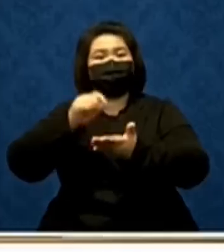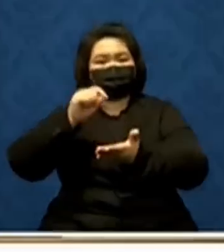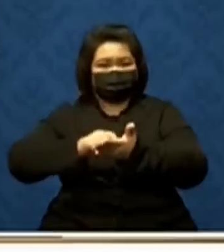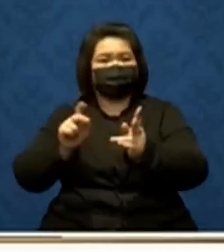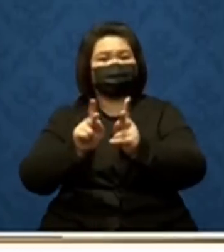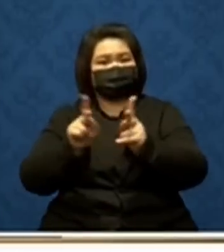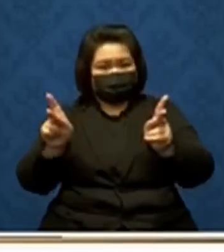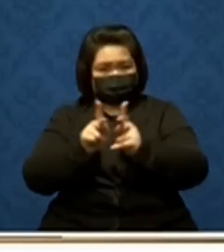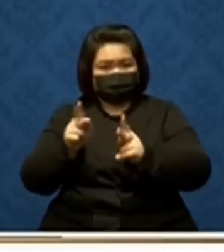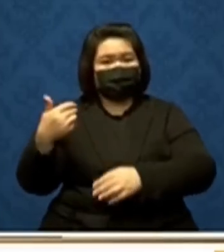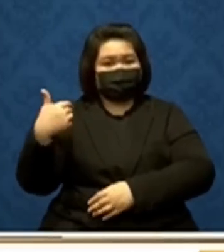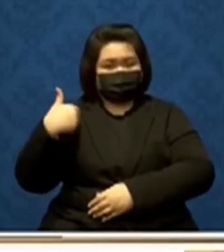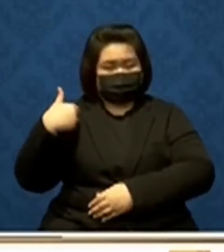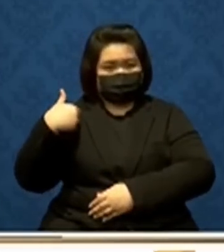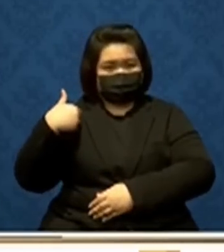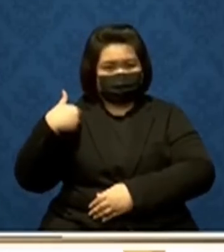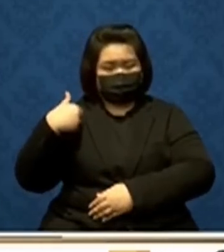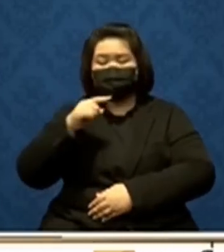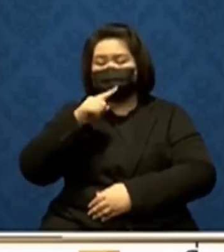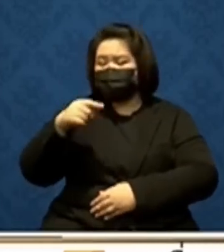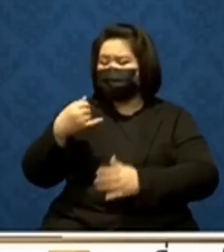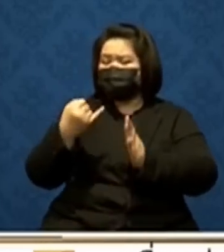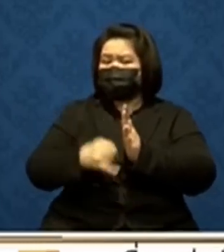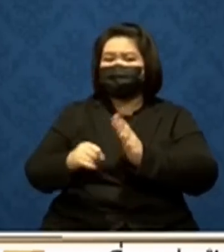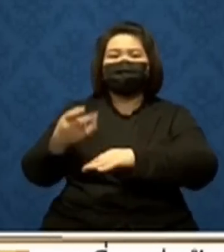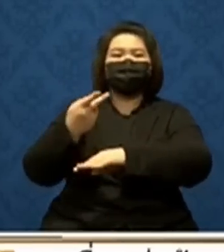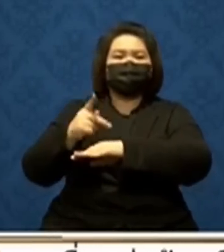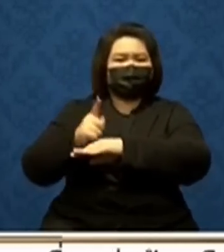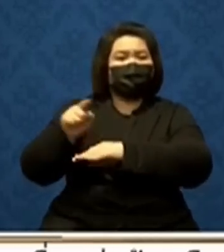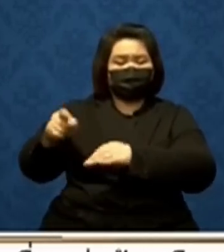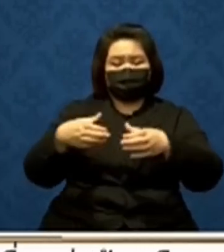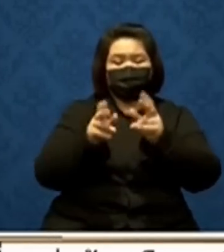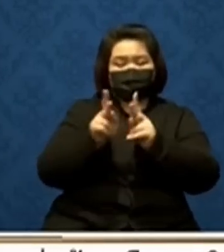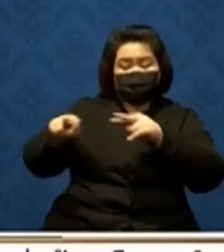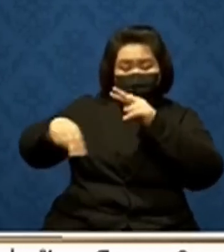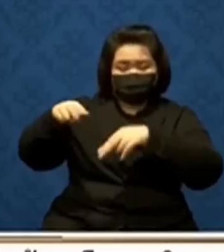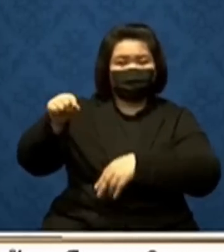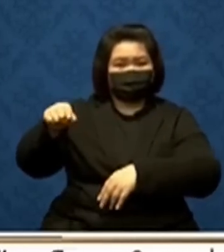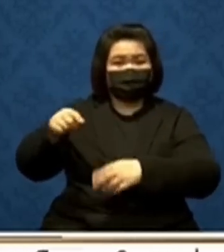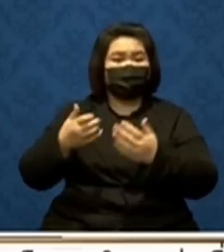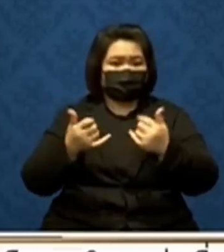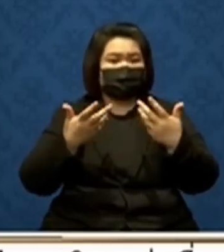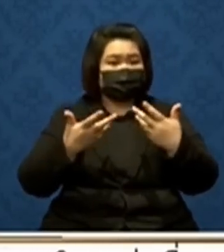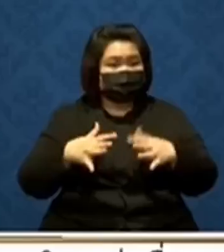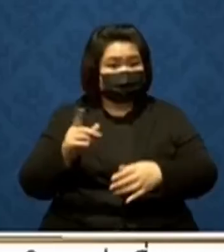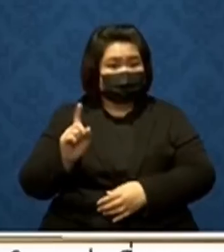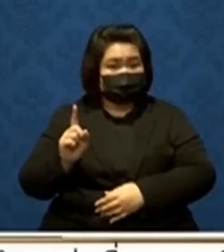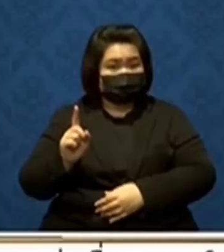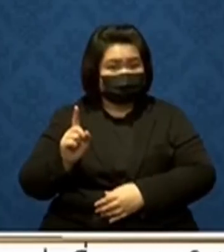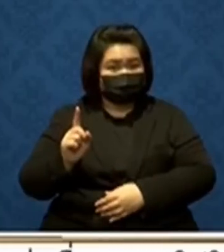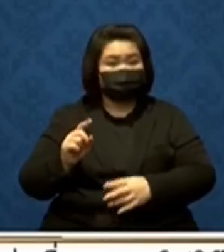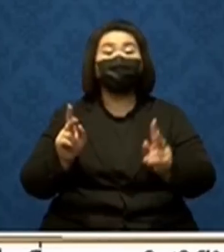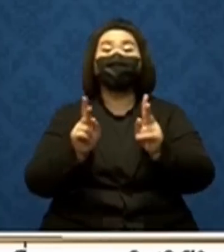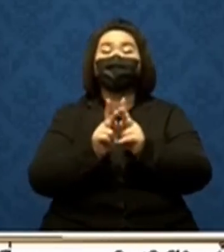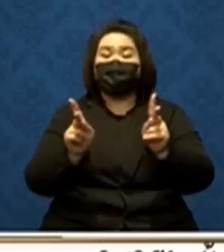สอบความรับผิดทางละเมิดประธานบอร์ดเสร็จสิ้นแล้วครับและขณะนี้ความคืบหน้าคือกรรมการ